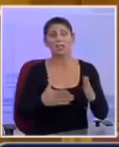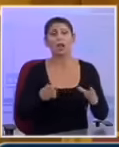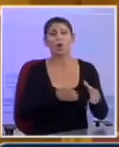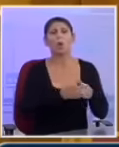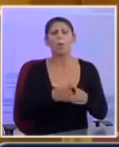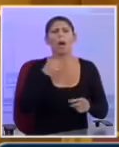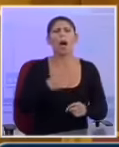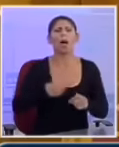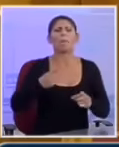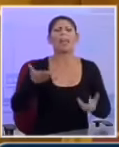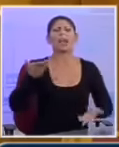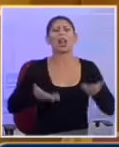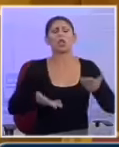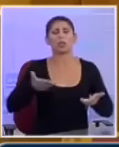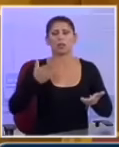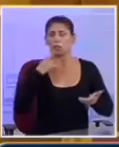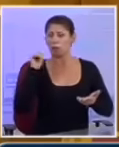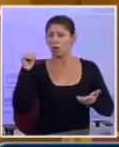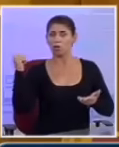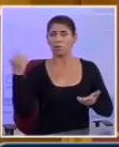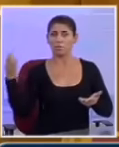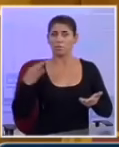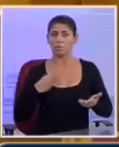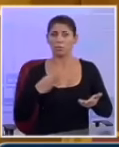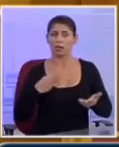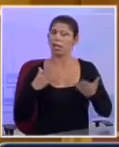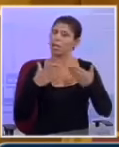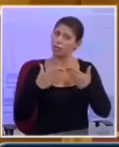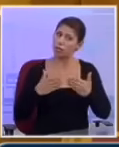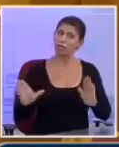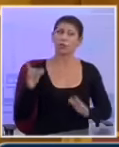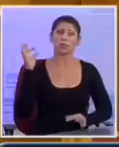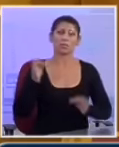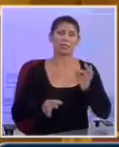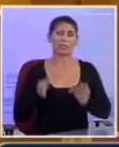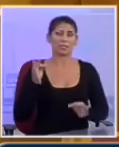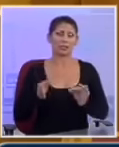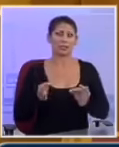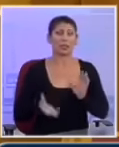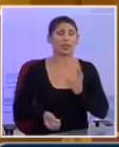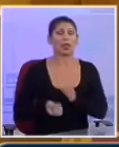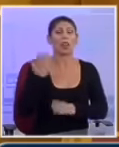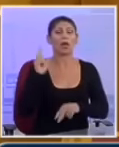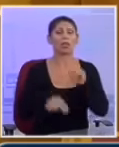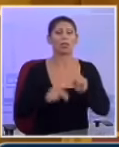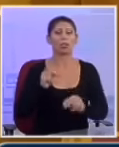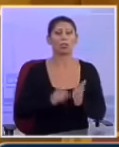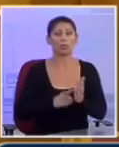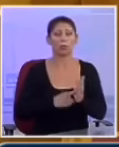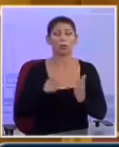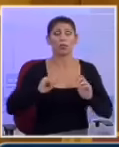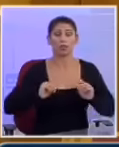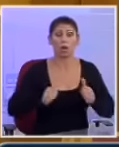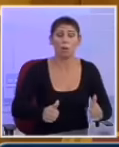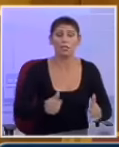αναλογικής. Και είπατε προχθές ότι θα ανοίξουμε και μια συζήτηση για ένα νέο εκλογικό νόμο. Δεν τολμήσατε καν